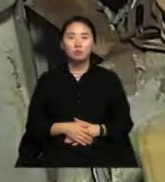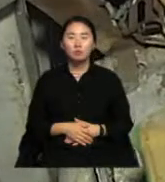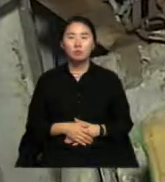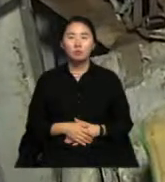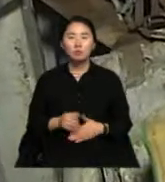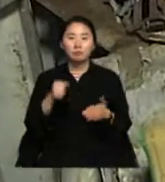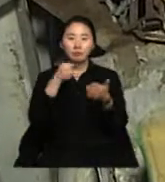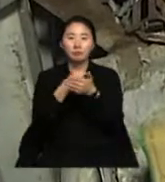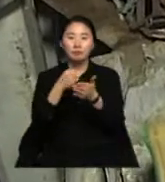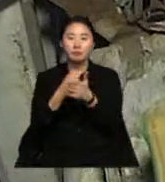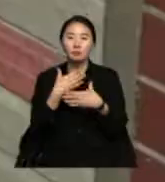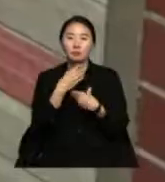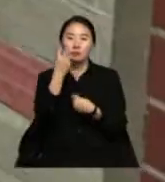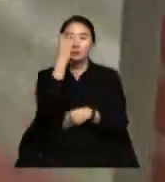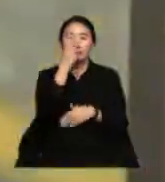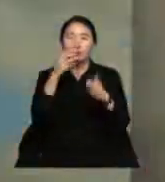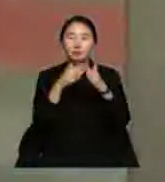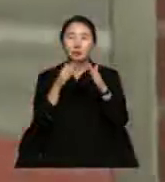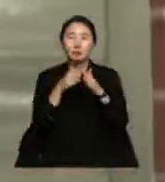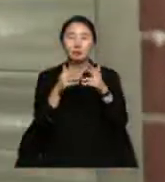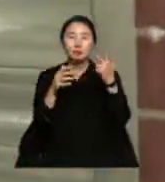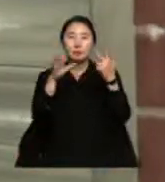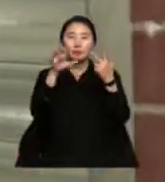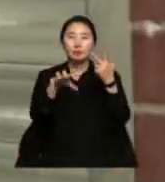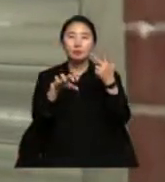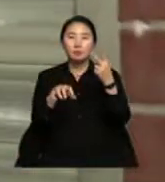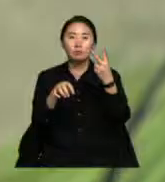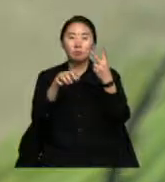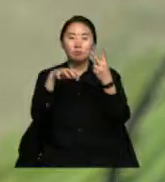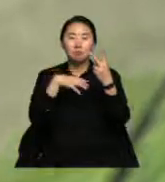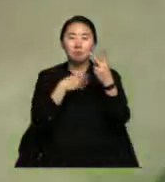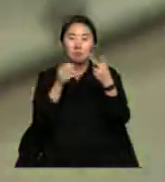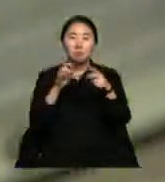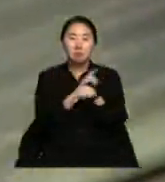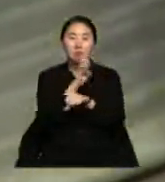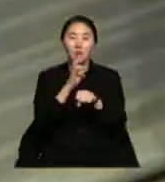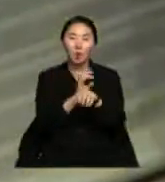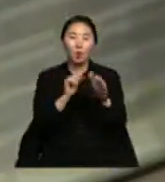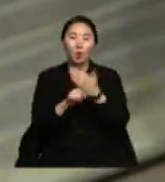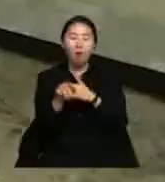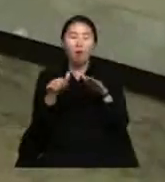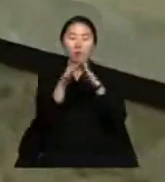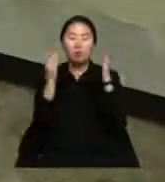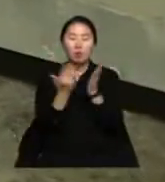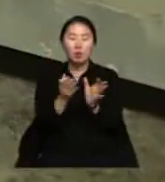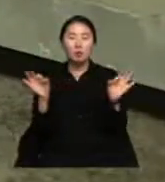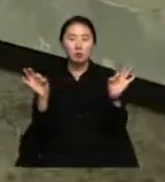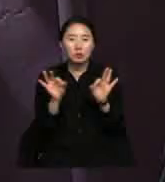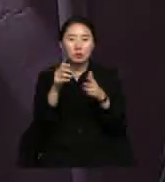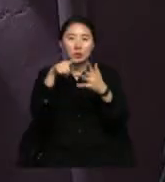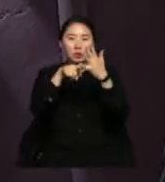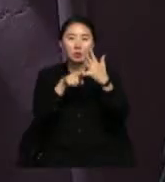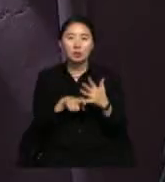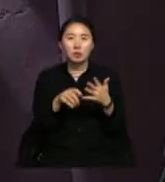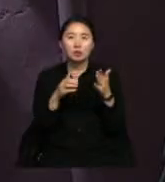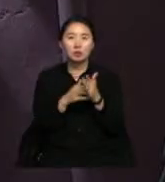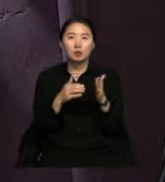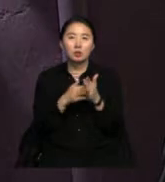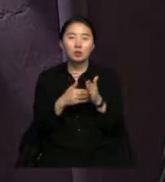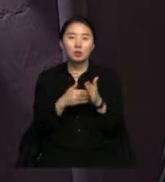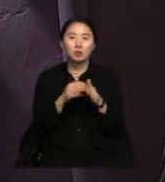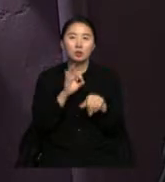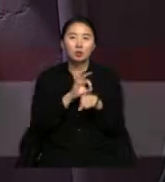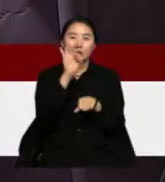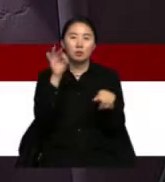구가 지정한 안전지킴이 집은 모두 7곳. 두 곳의 편의점을 제외하곤 유명무실한 곳이 대부분입니다. 10시